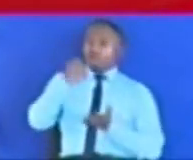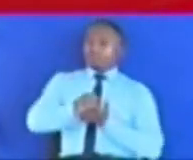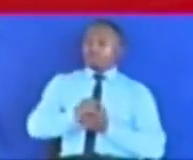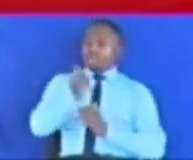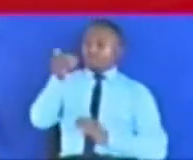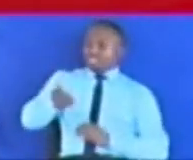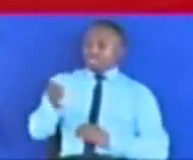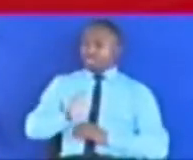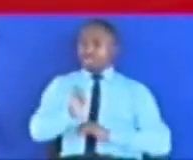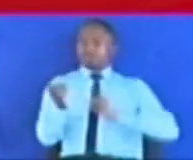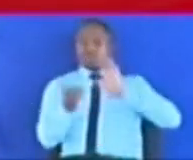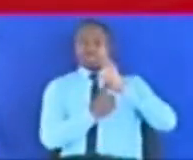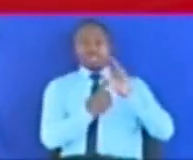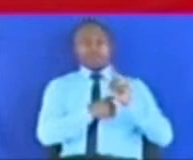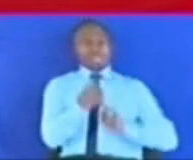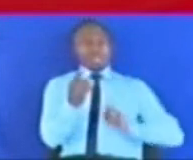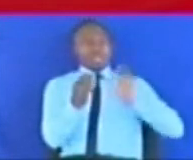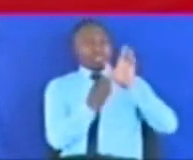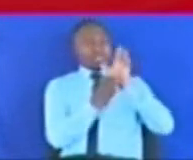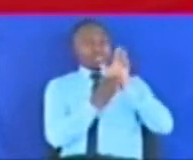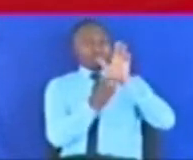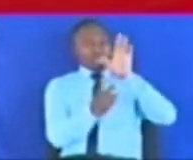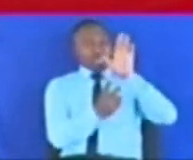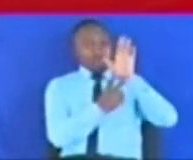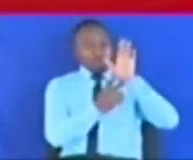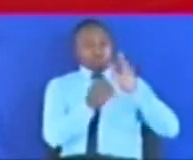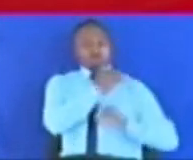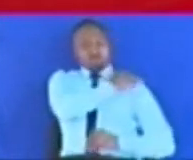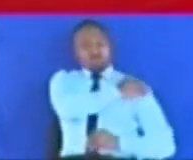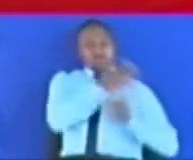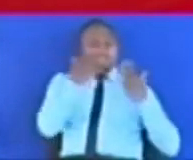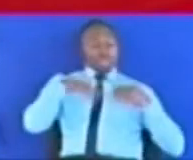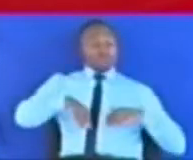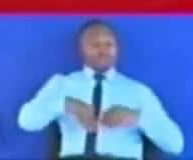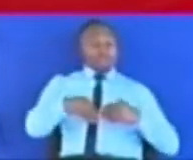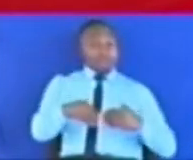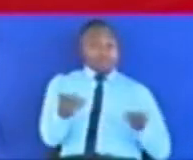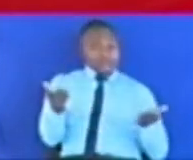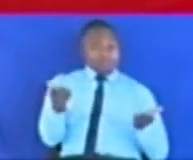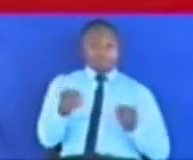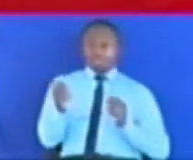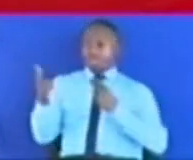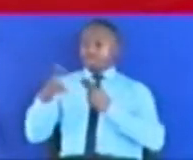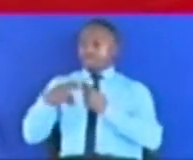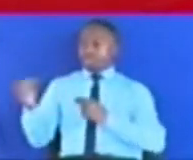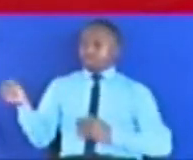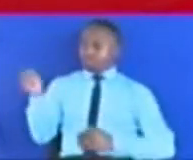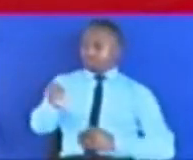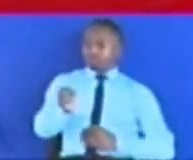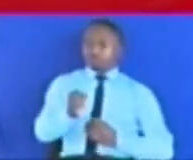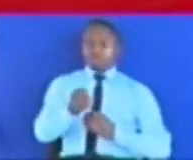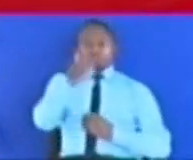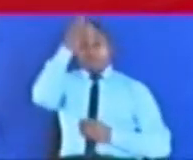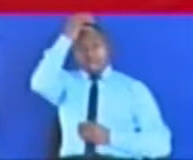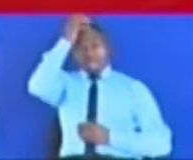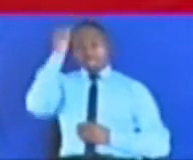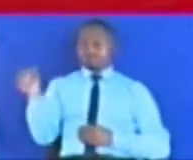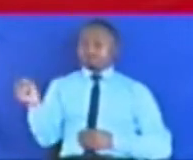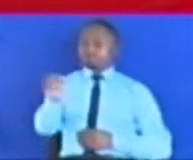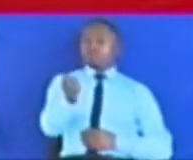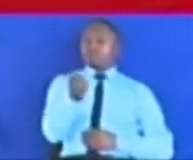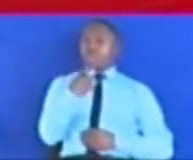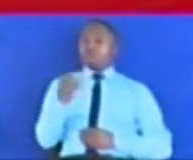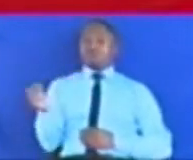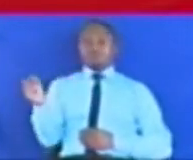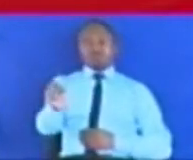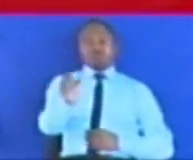vijiji 6197 ambavyo havina huduma ya afya tukapeleka daktari, tukapeleka muuguzi, tukapeleka na dawa,